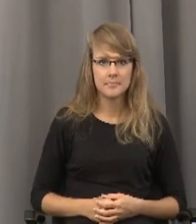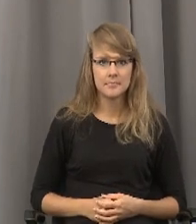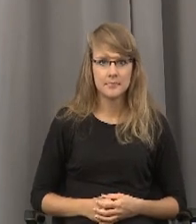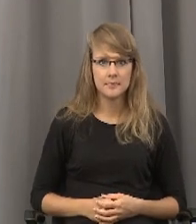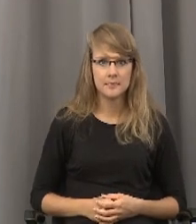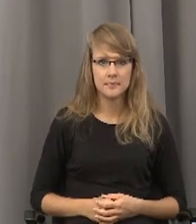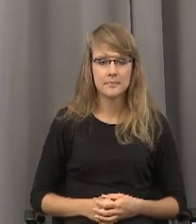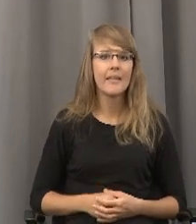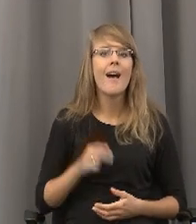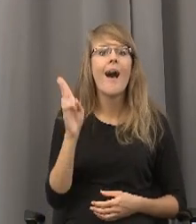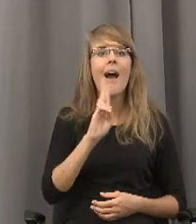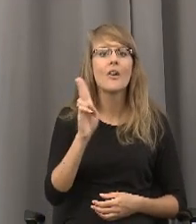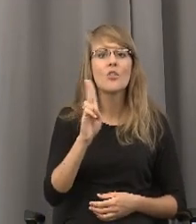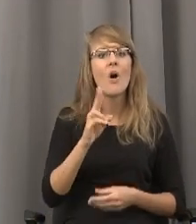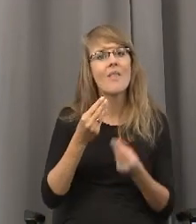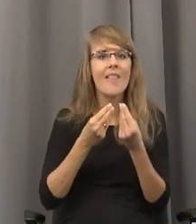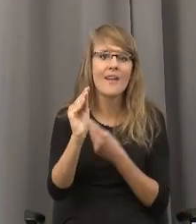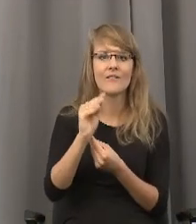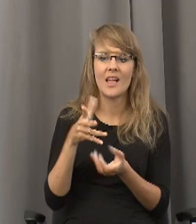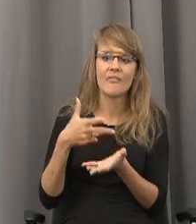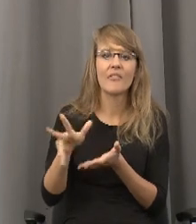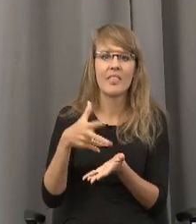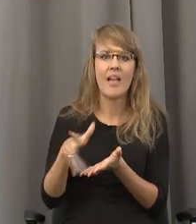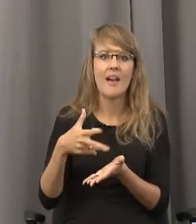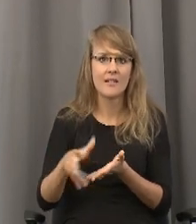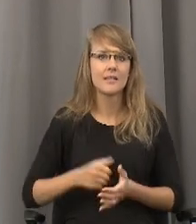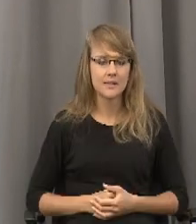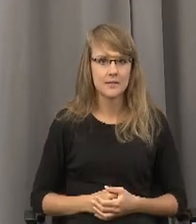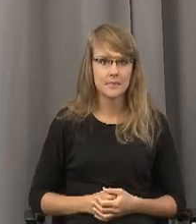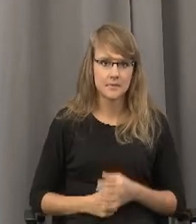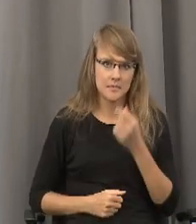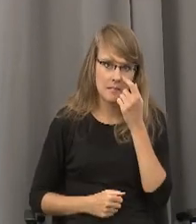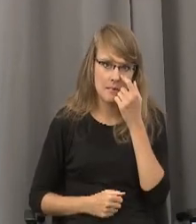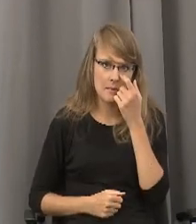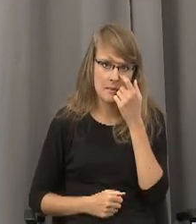I kto ponosi największe koszty? To zasłaniał pan.